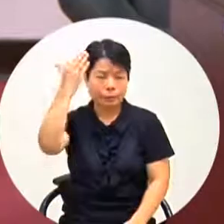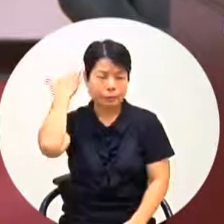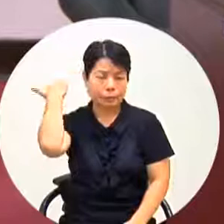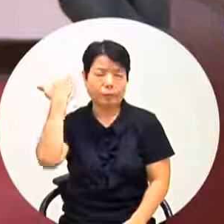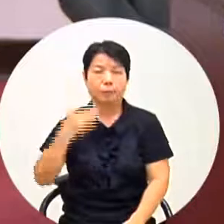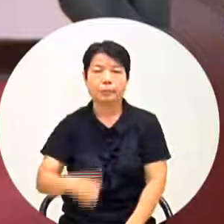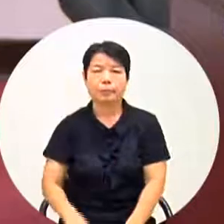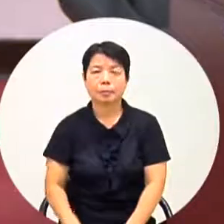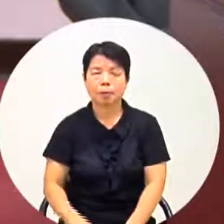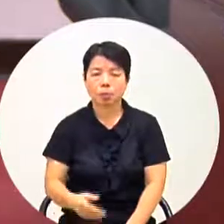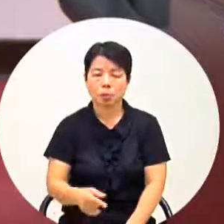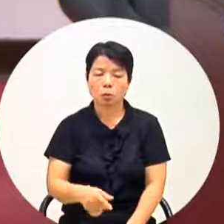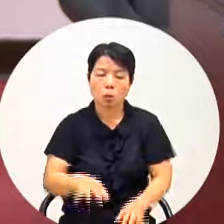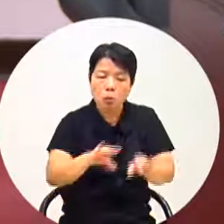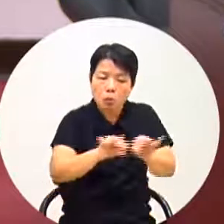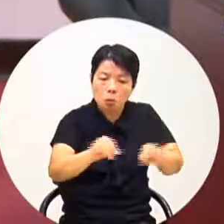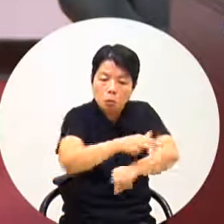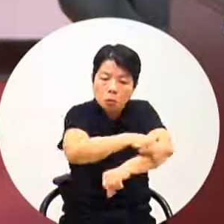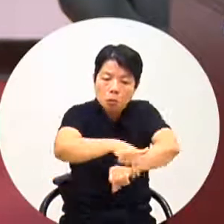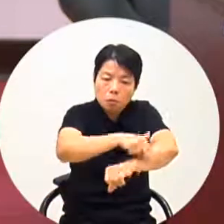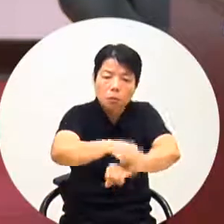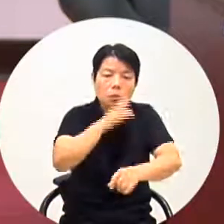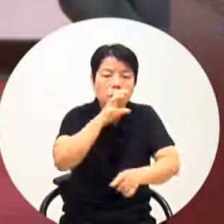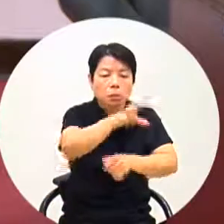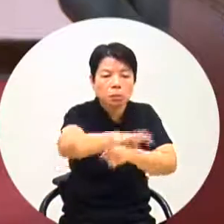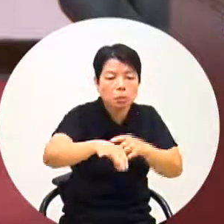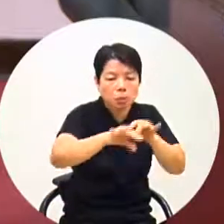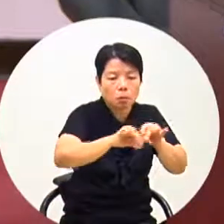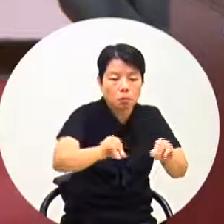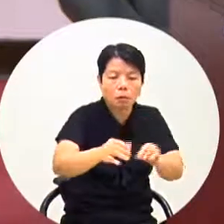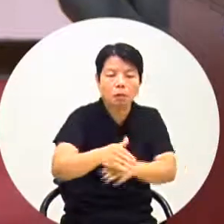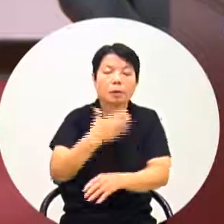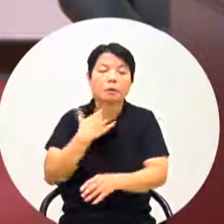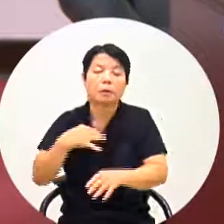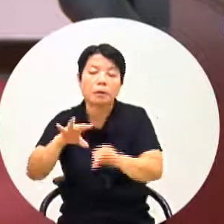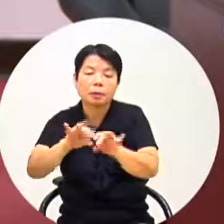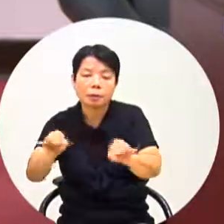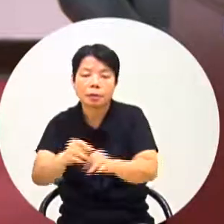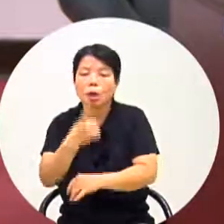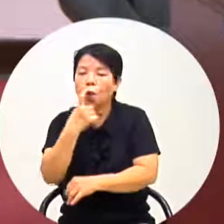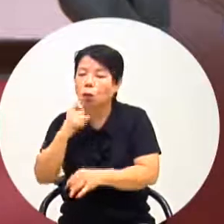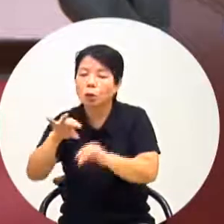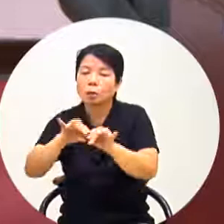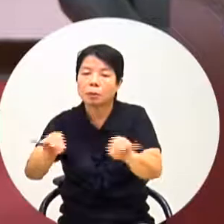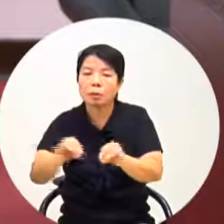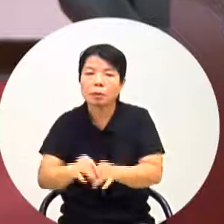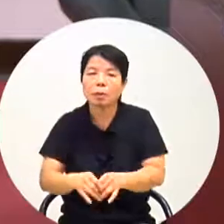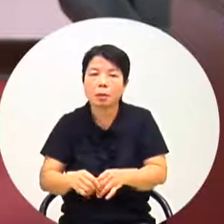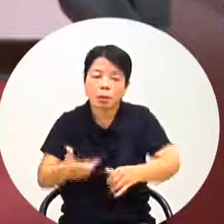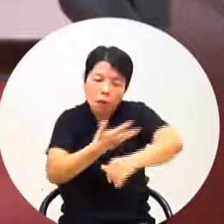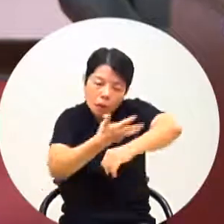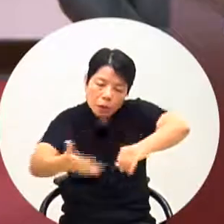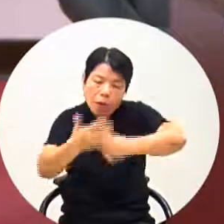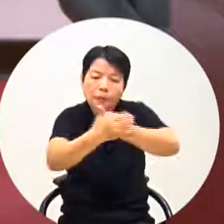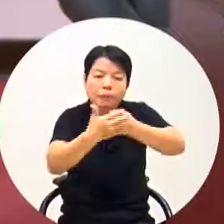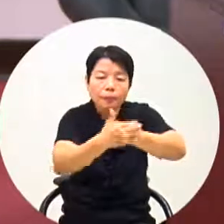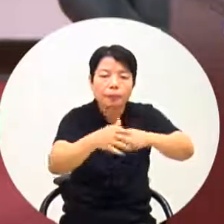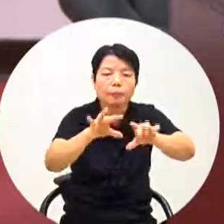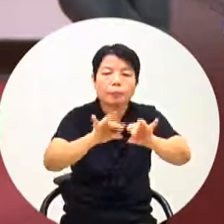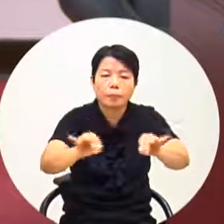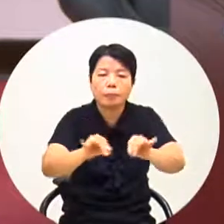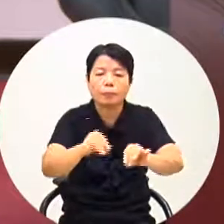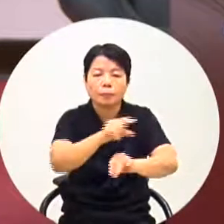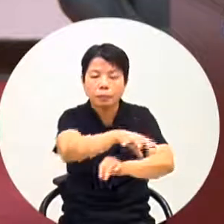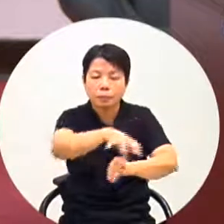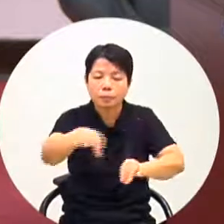我们的土地规划为是农地啦、旱地啦、绿地啦、沿海保护地啦，这些土